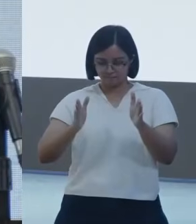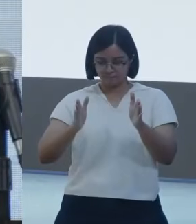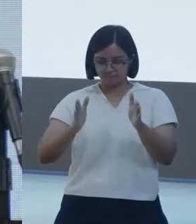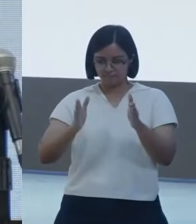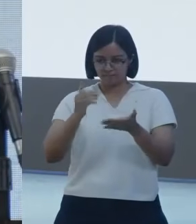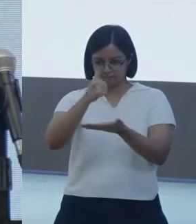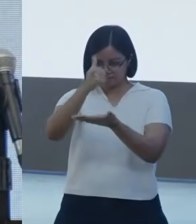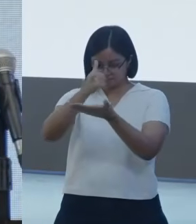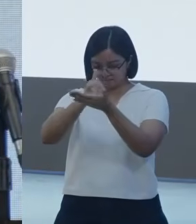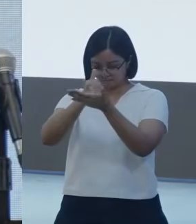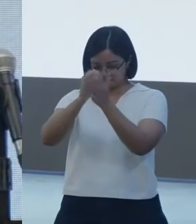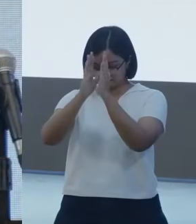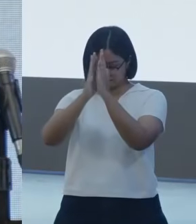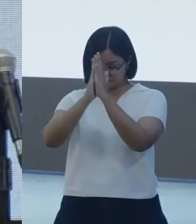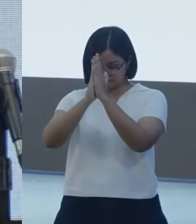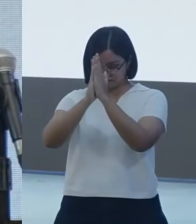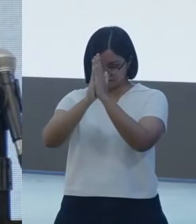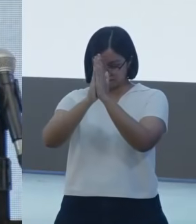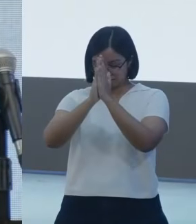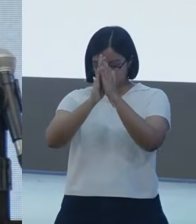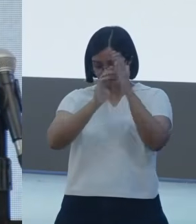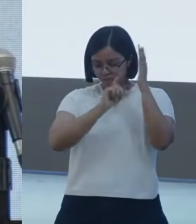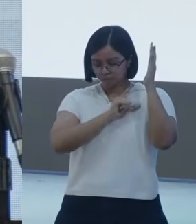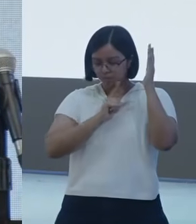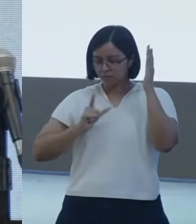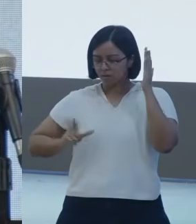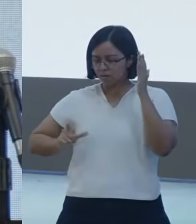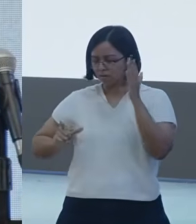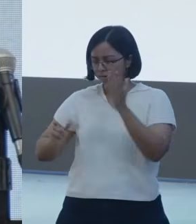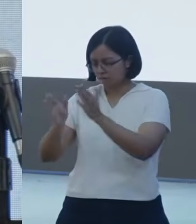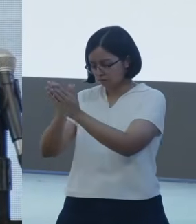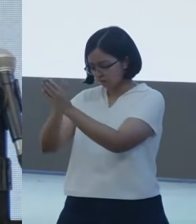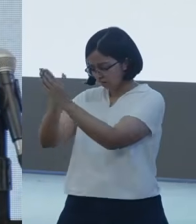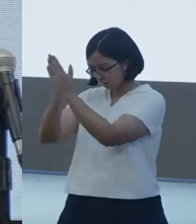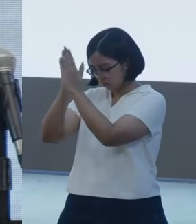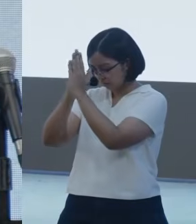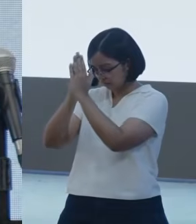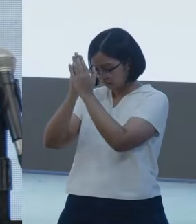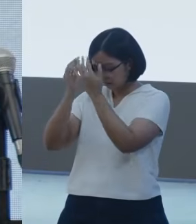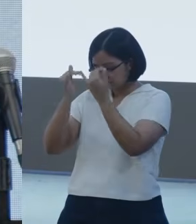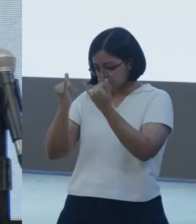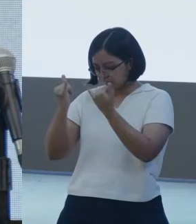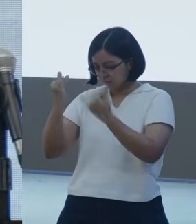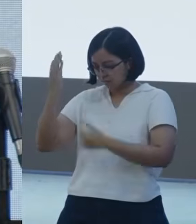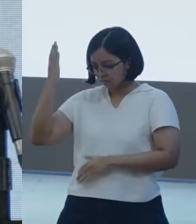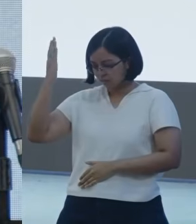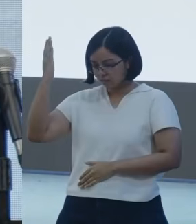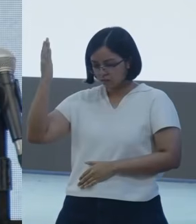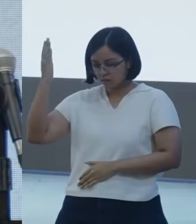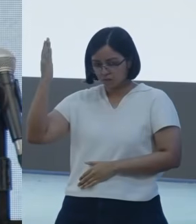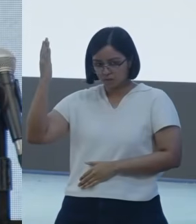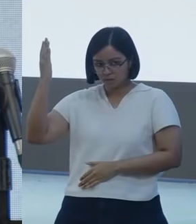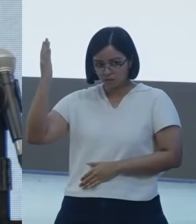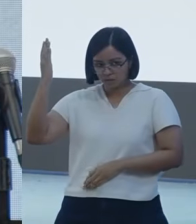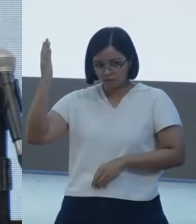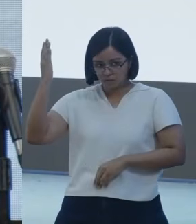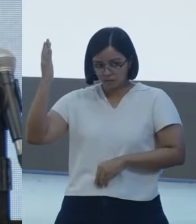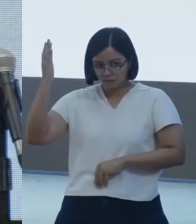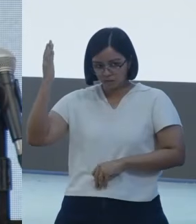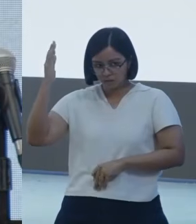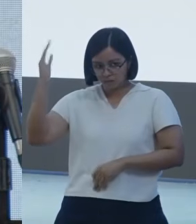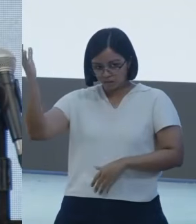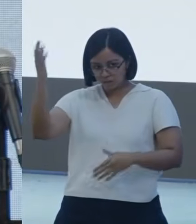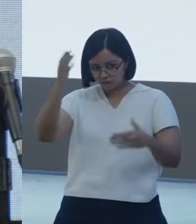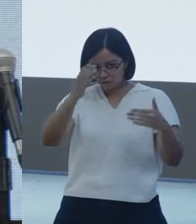Panginoon, ang aming hiling sa iyo ngayong hapong ito ay kayo po ang magturo sa bawat isa sa